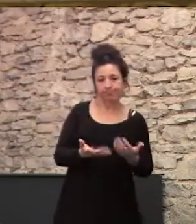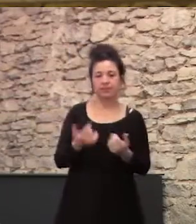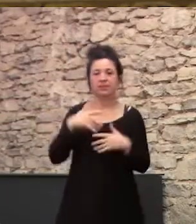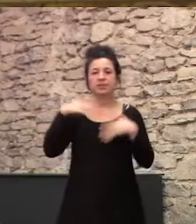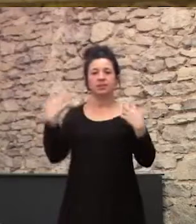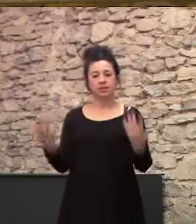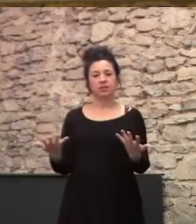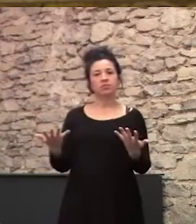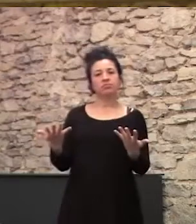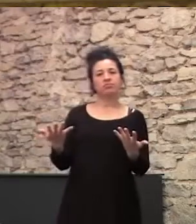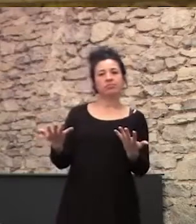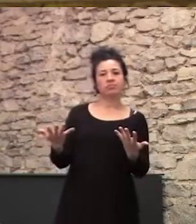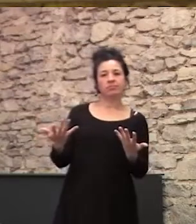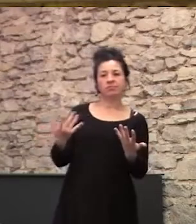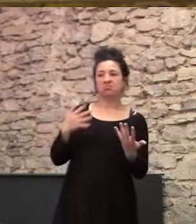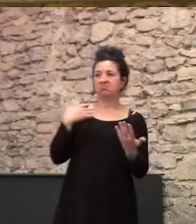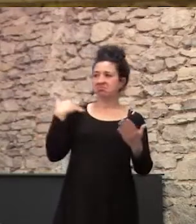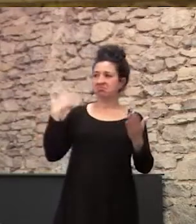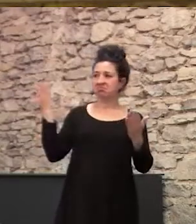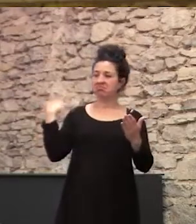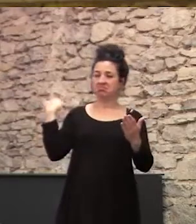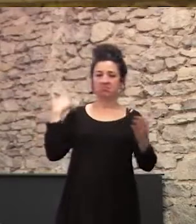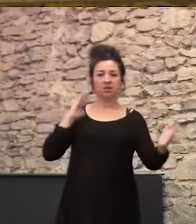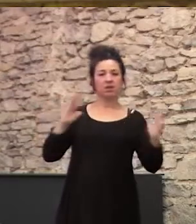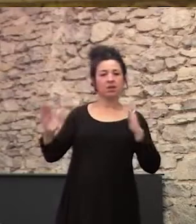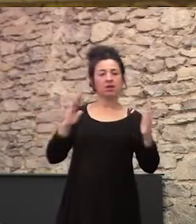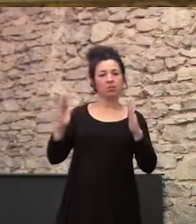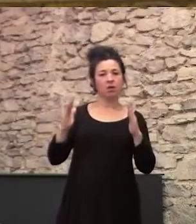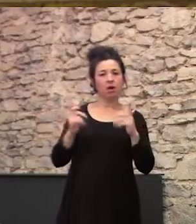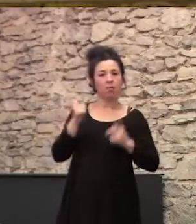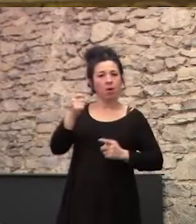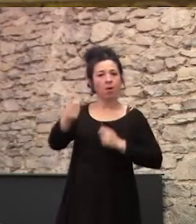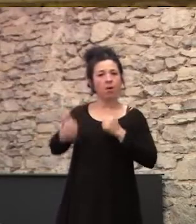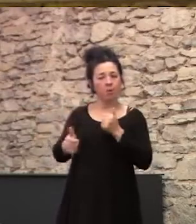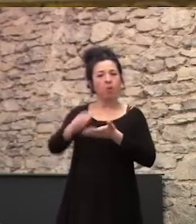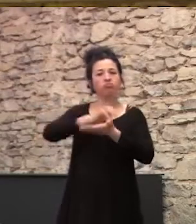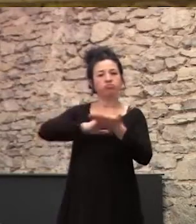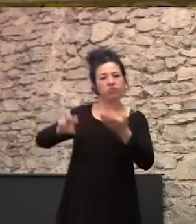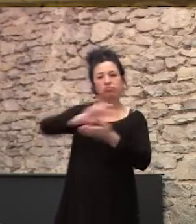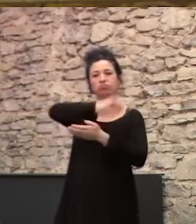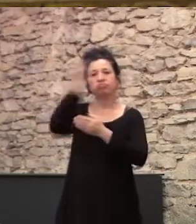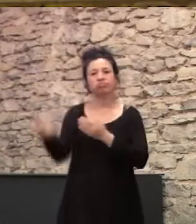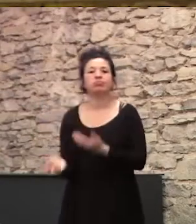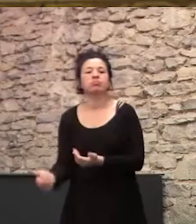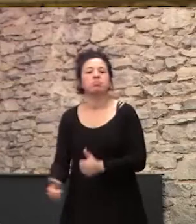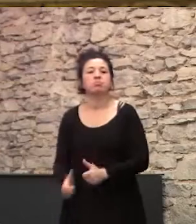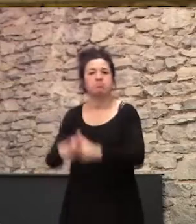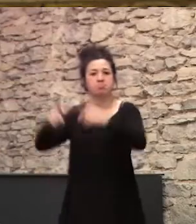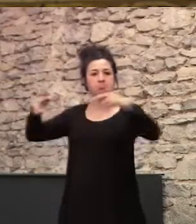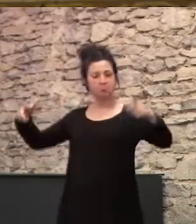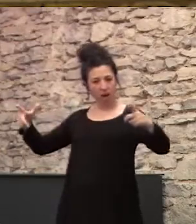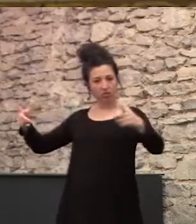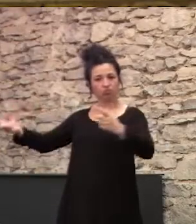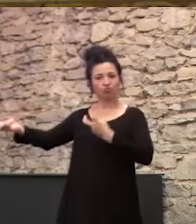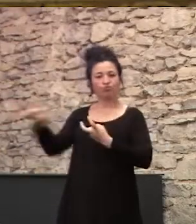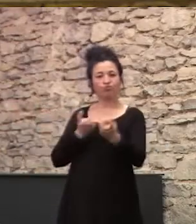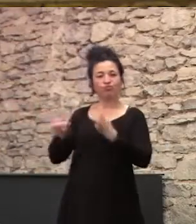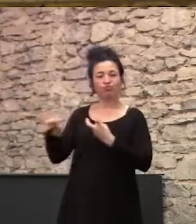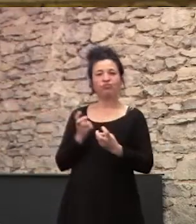uste dut orain askan dela dela gauza gehiago iristen eta beste, baina, bueno, nik uste dut